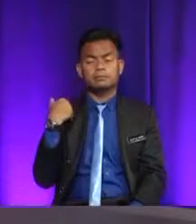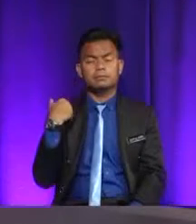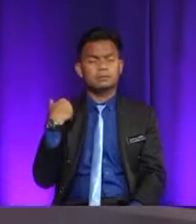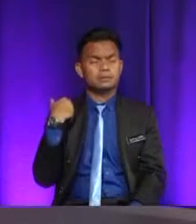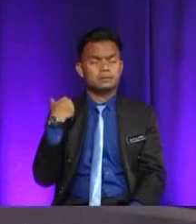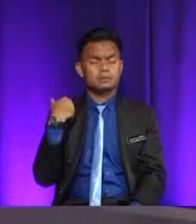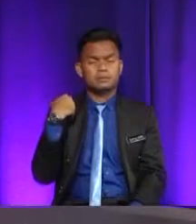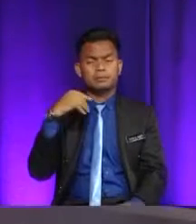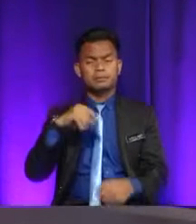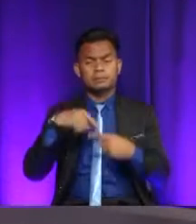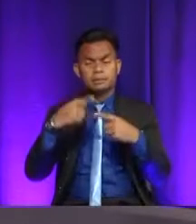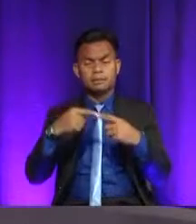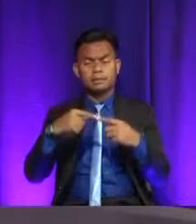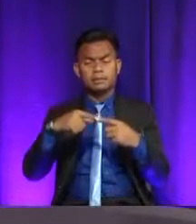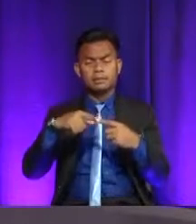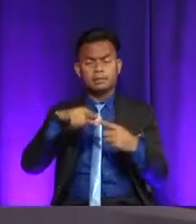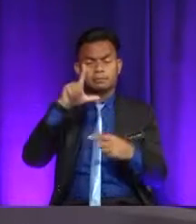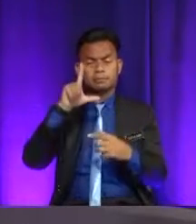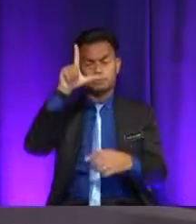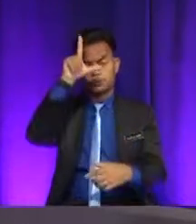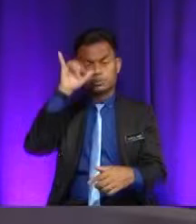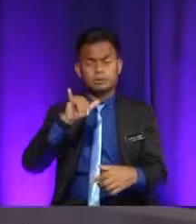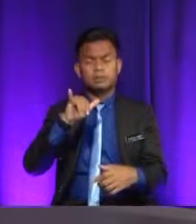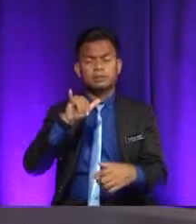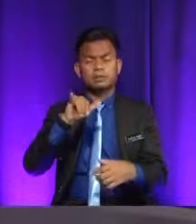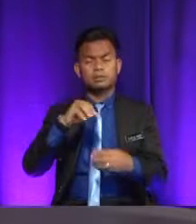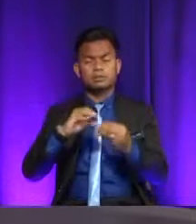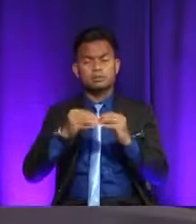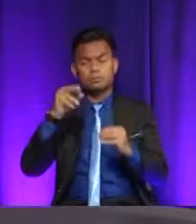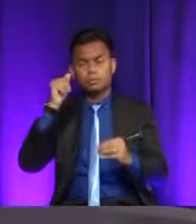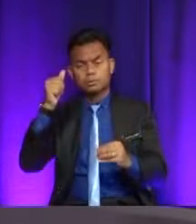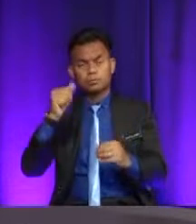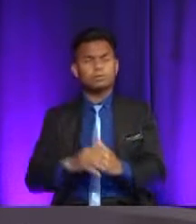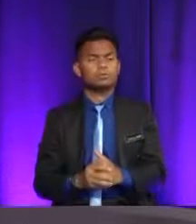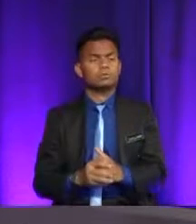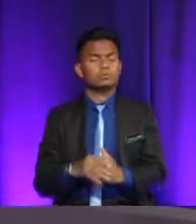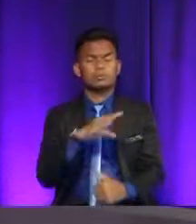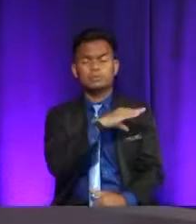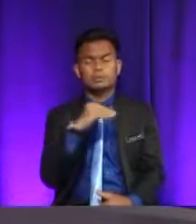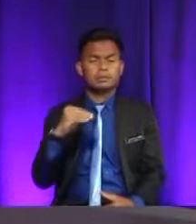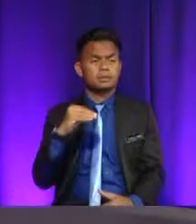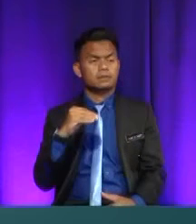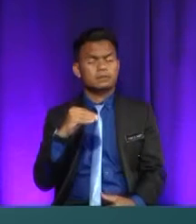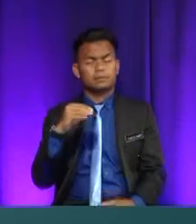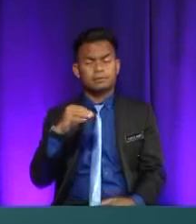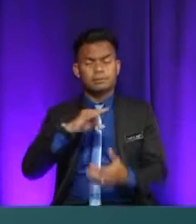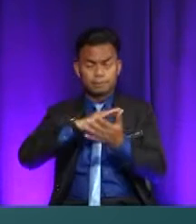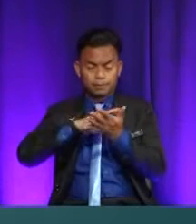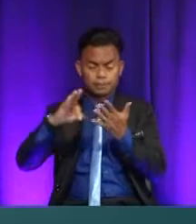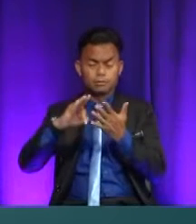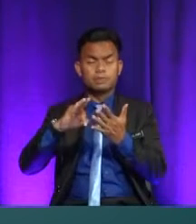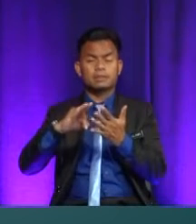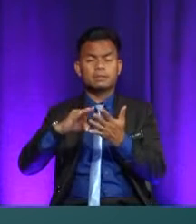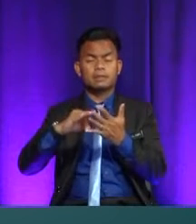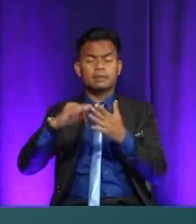oke itu masuk deh dan frekuensi ambang ini pula bergantung kepada W